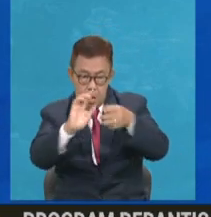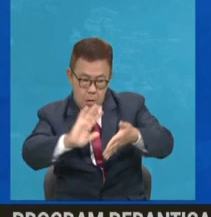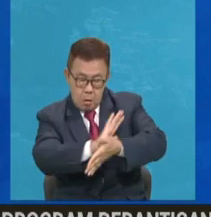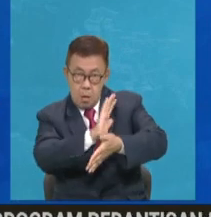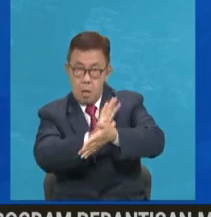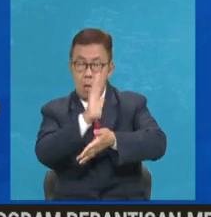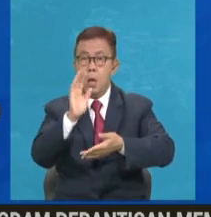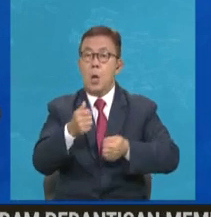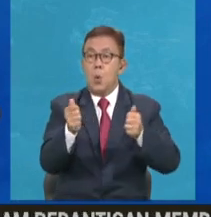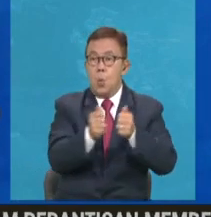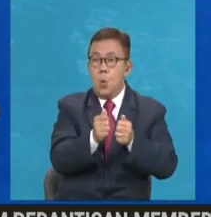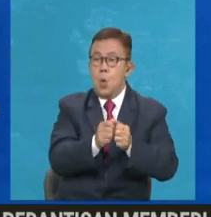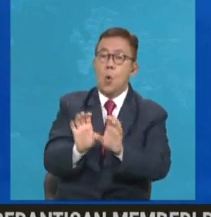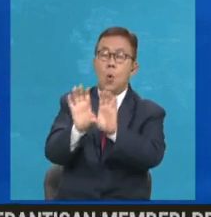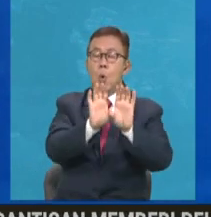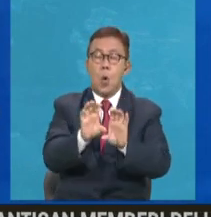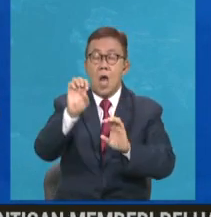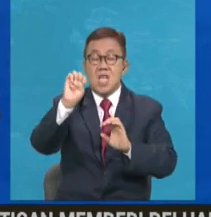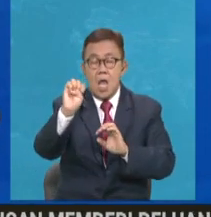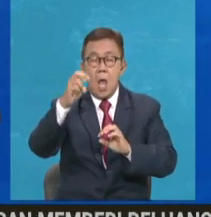dengan kumpulan Serikat